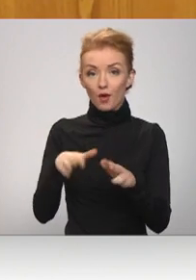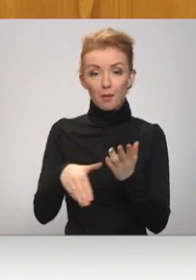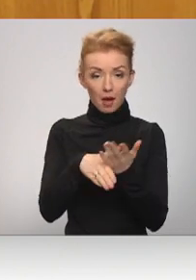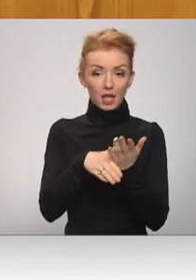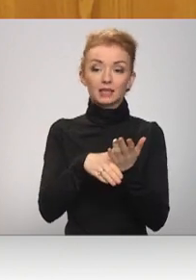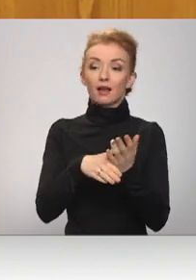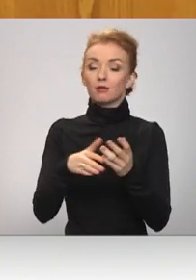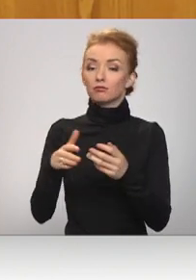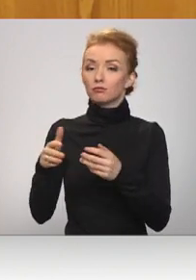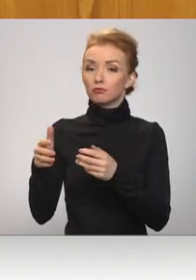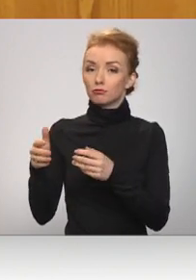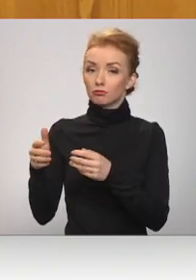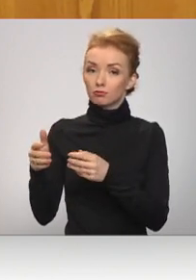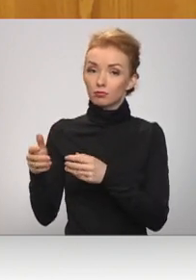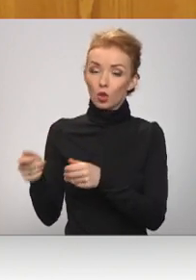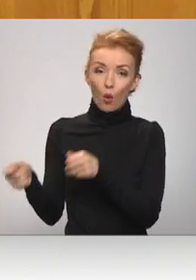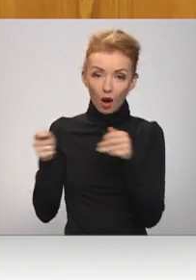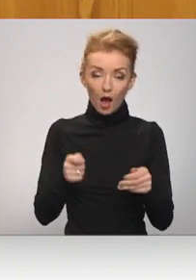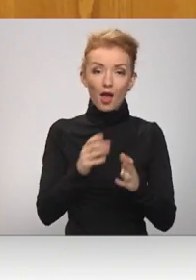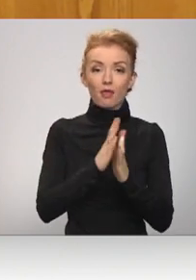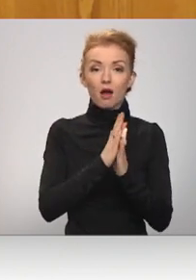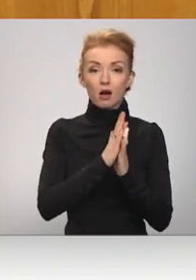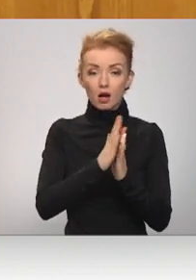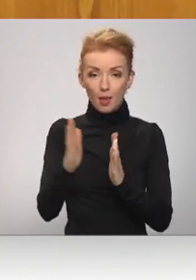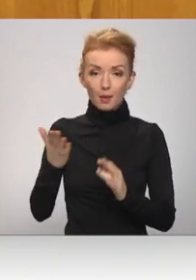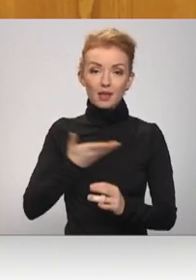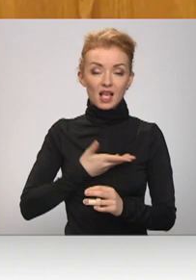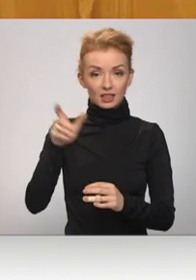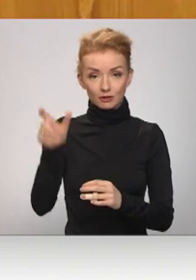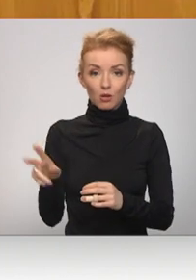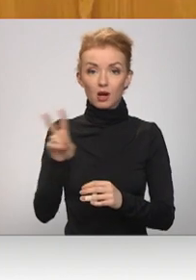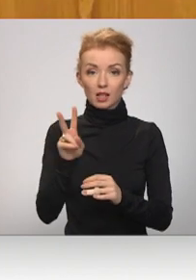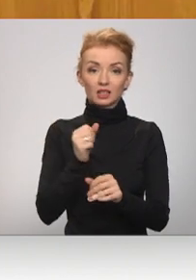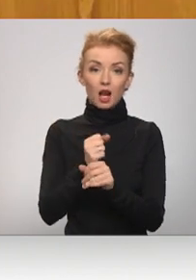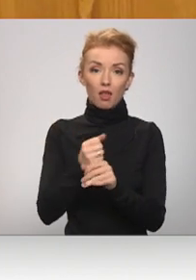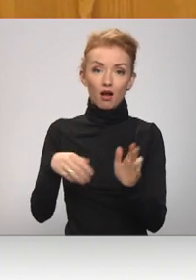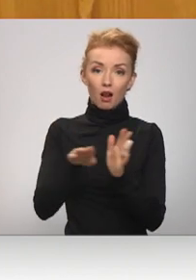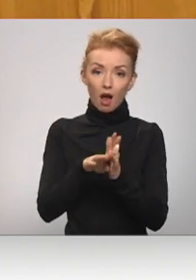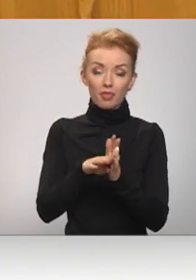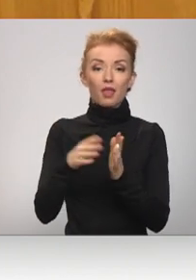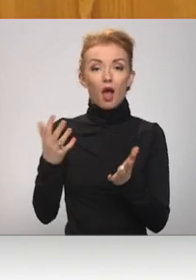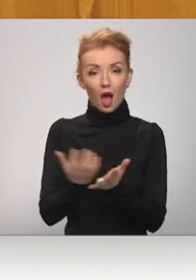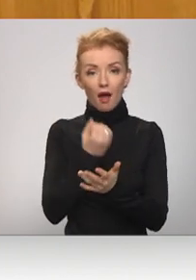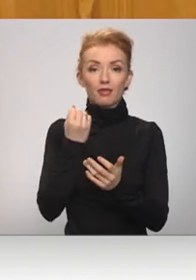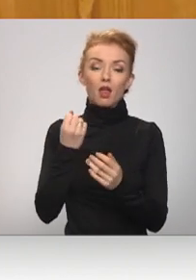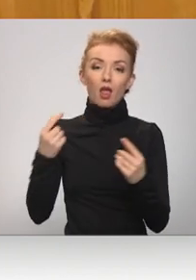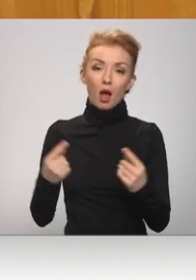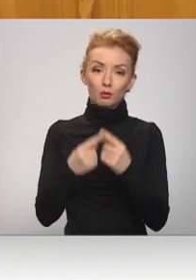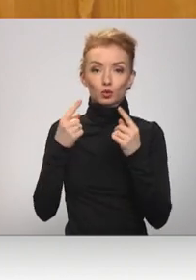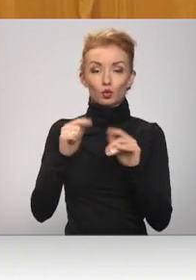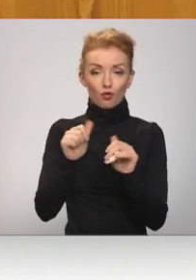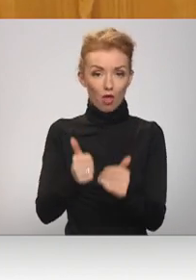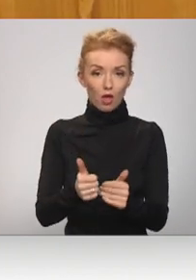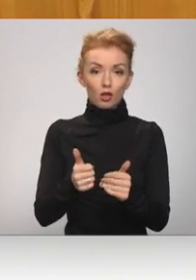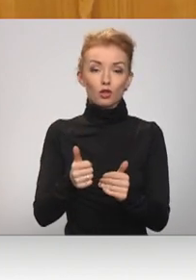palīdzēt nogādāt līdz katram iedzīvotājiem, kurš klātienē strādā, atrast to optimālo ceļu. Es domāju, ka